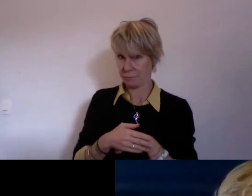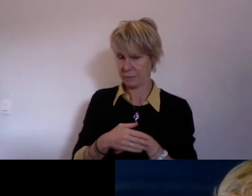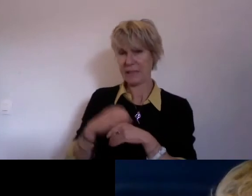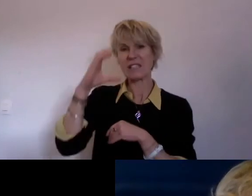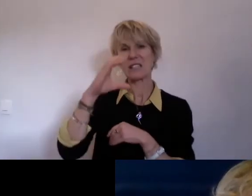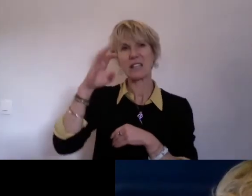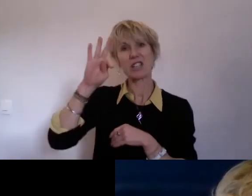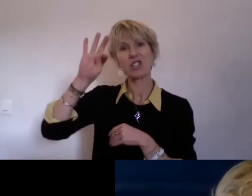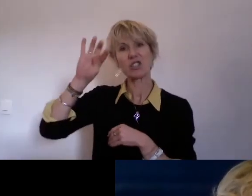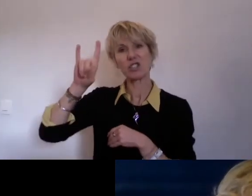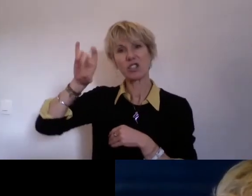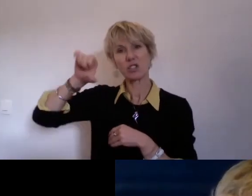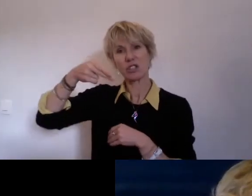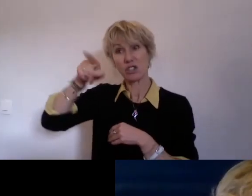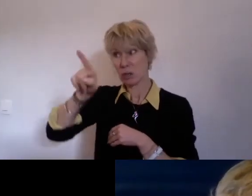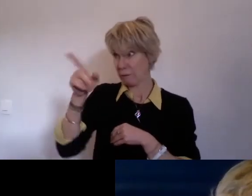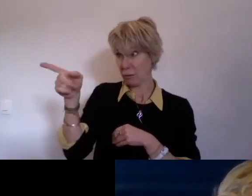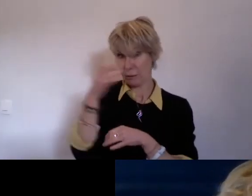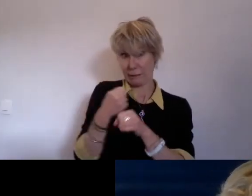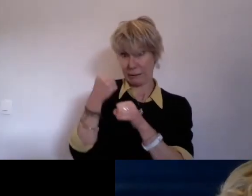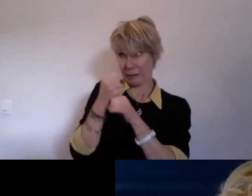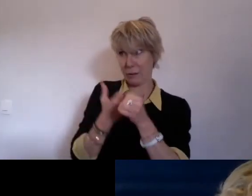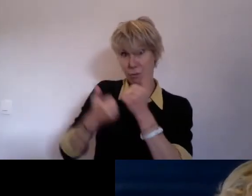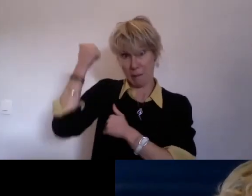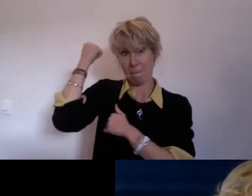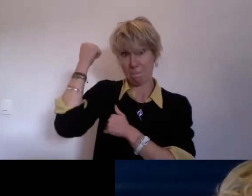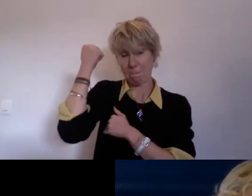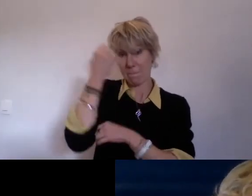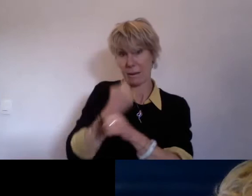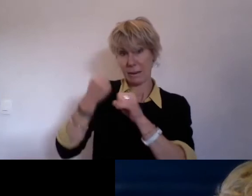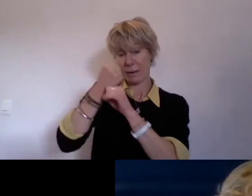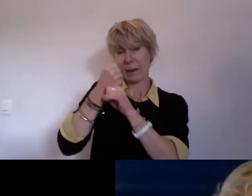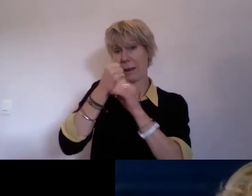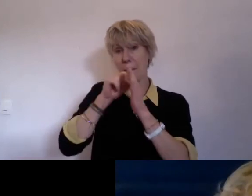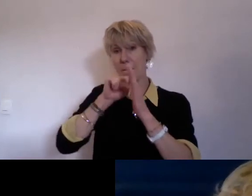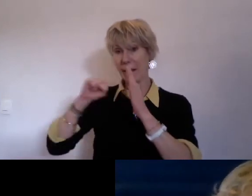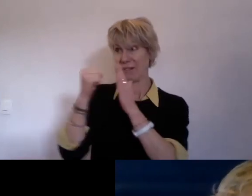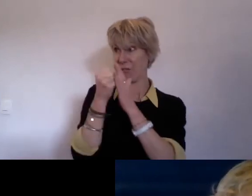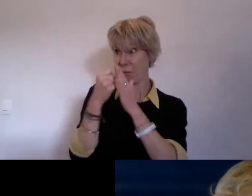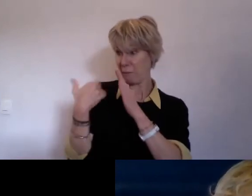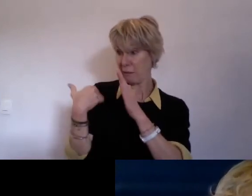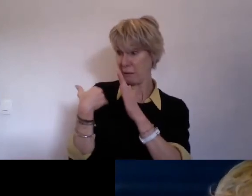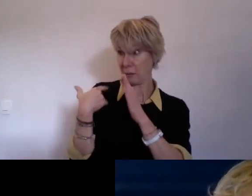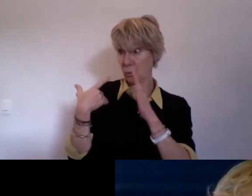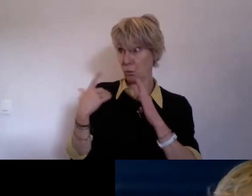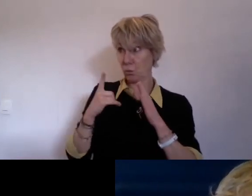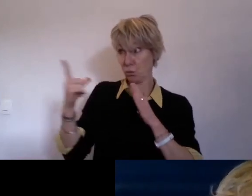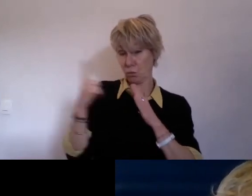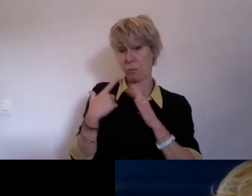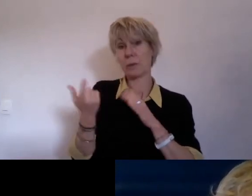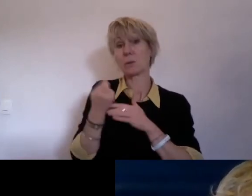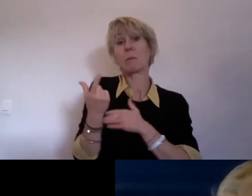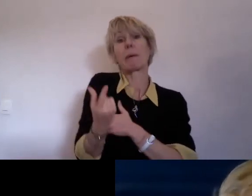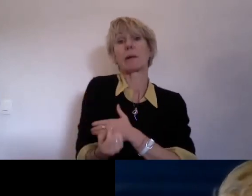qui a monté sa plateforme il y a quelques mois et avec lequel nous allons monter, bien entendu, des choses